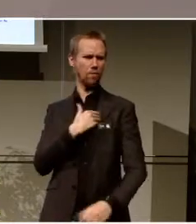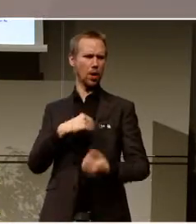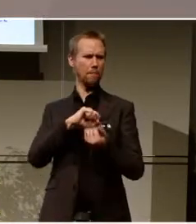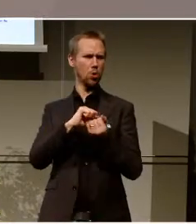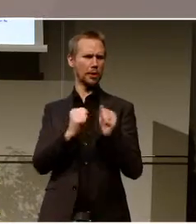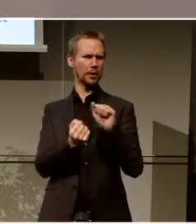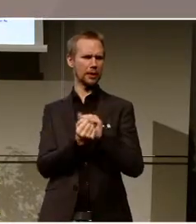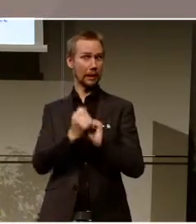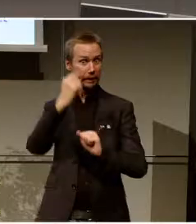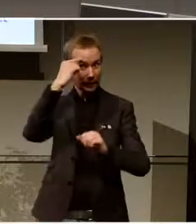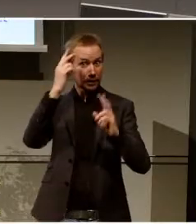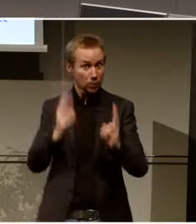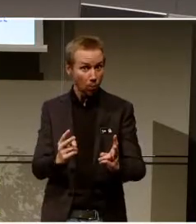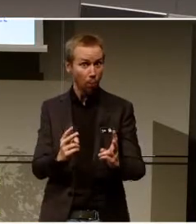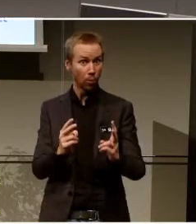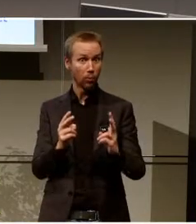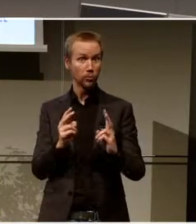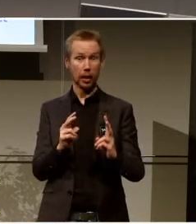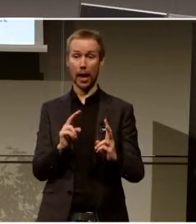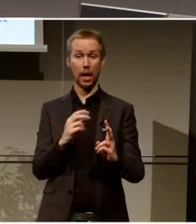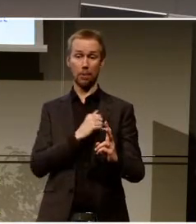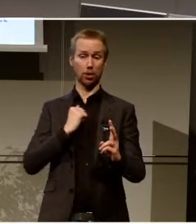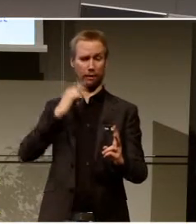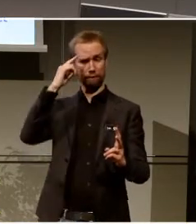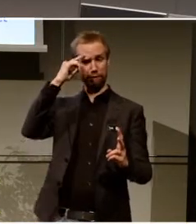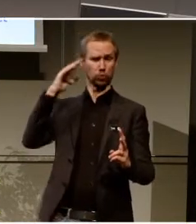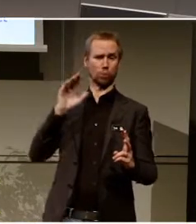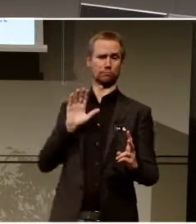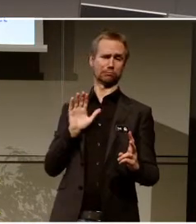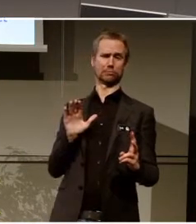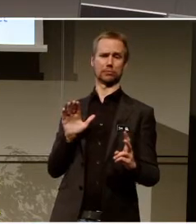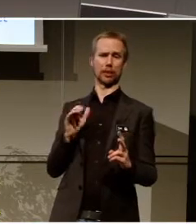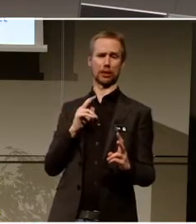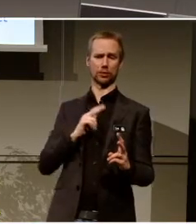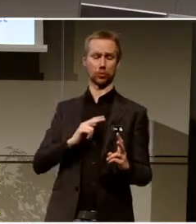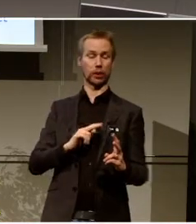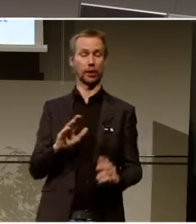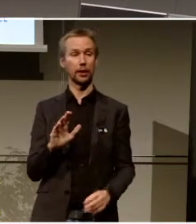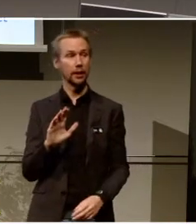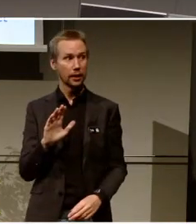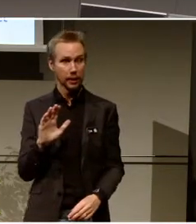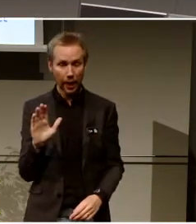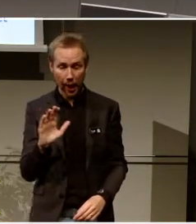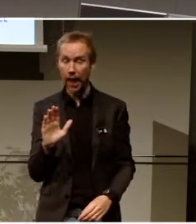de här långa linjerna? Eller är det här liksom lite lämnat åt filosofer och sånt? Nej, det finns ju naturligtvis en hög